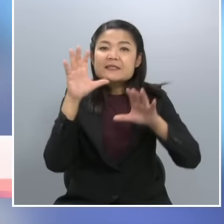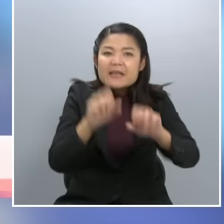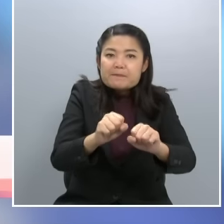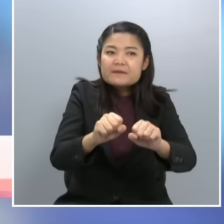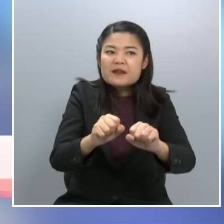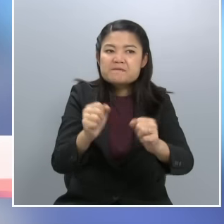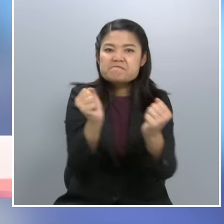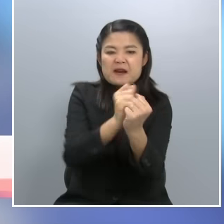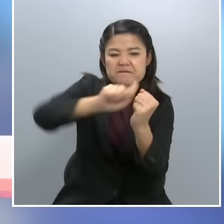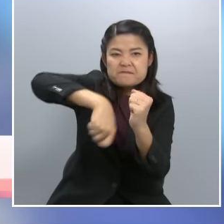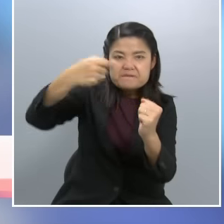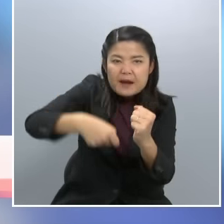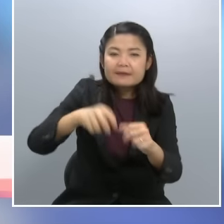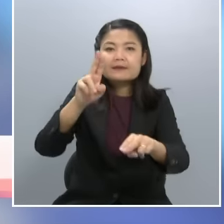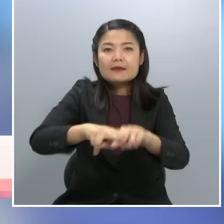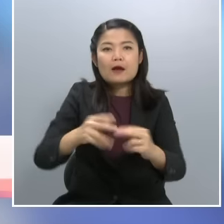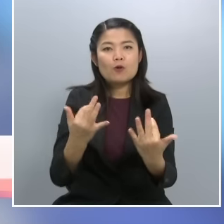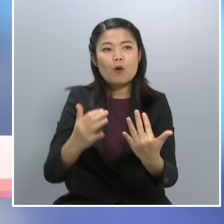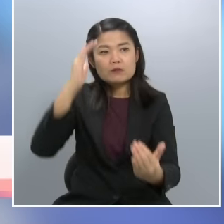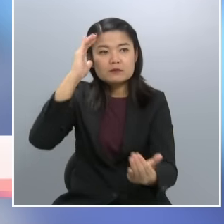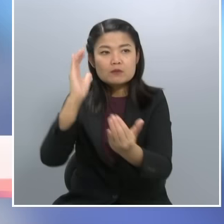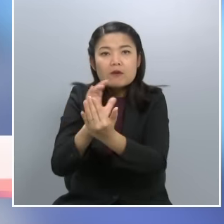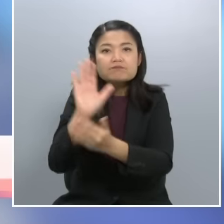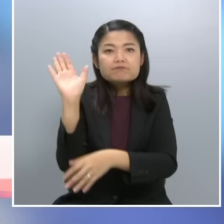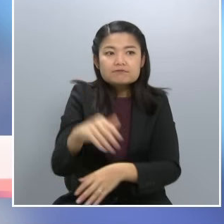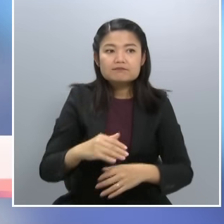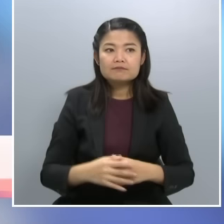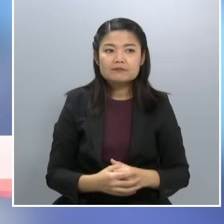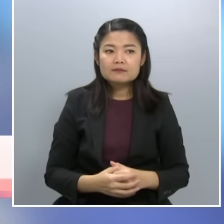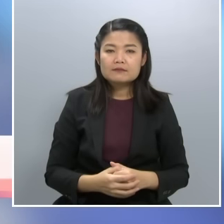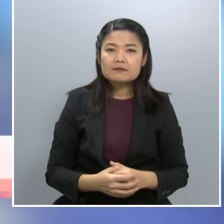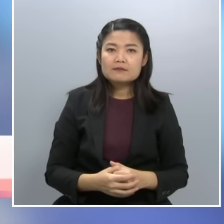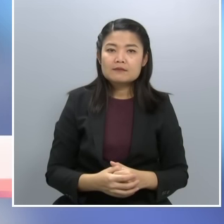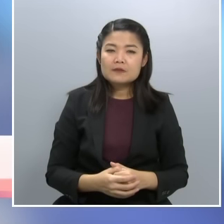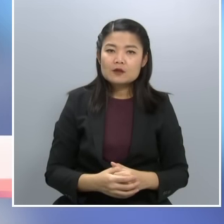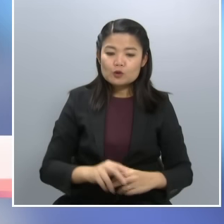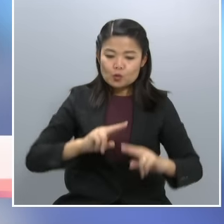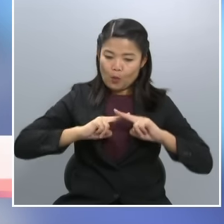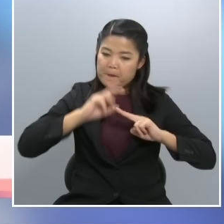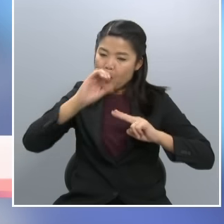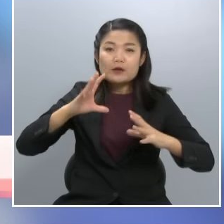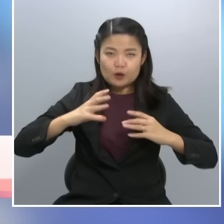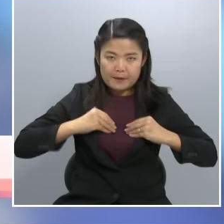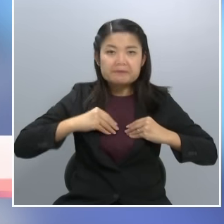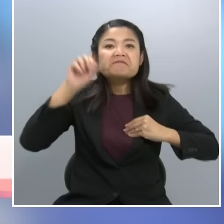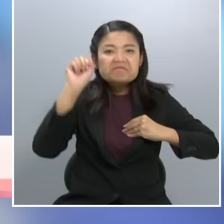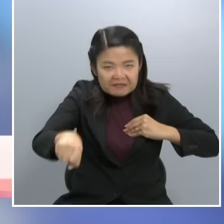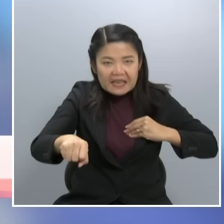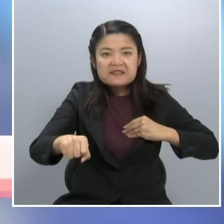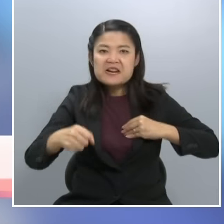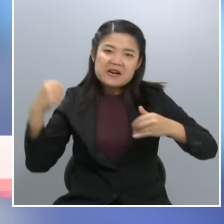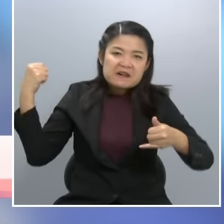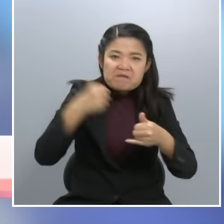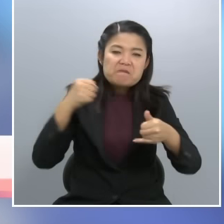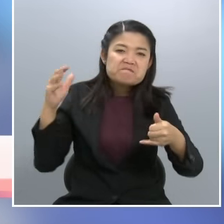มัดเท้านั่งรอเจ้าหน้าที่ตำรวจอยู่ที่ริมชายหาดซึ่งตอนนั้นก็ยอมรับนะว่าลงมือทำร้ายร่างกายเรวัฒจริงๆ